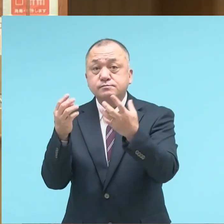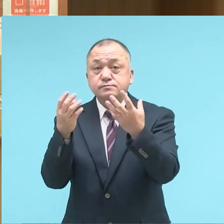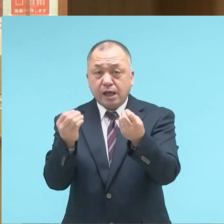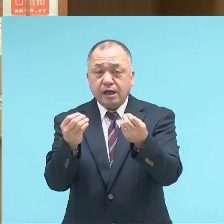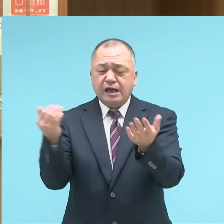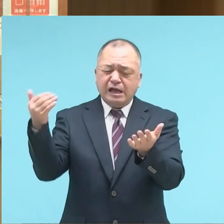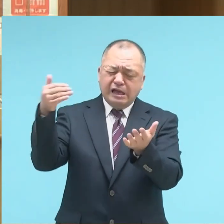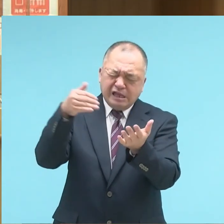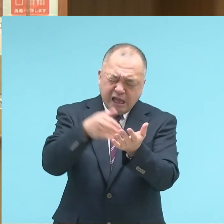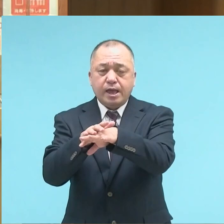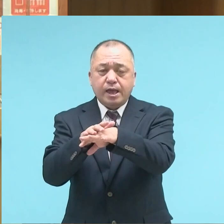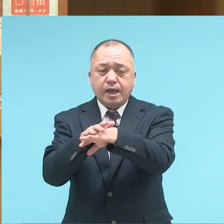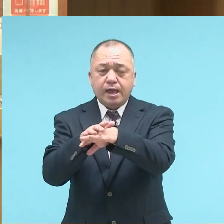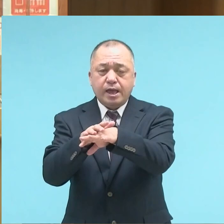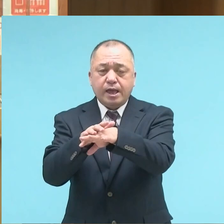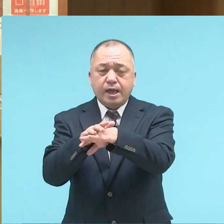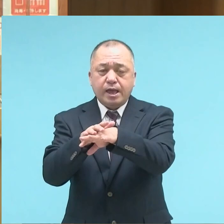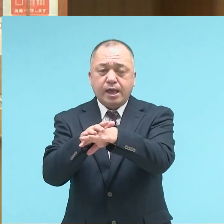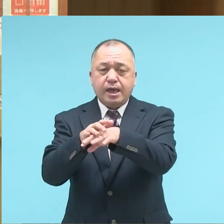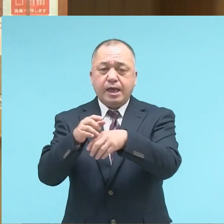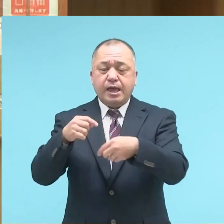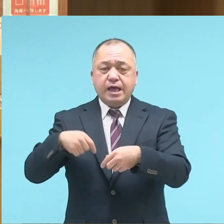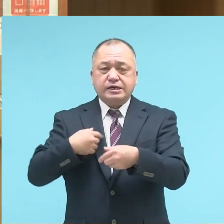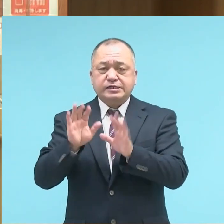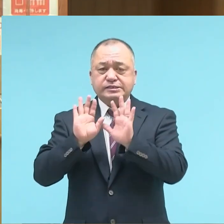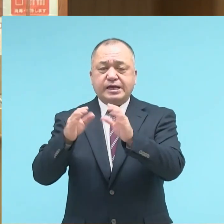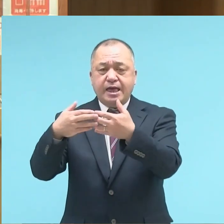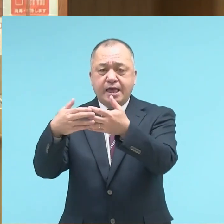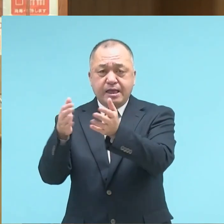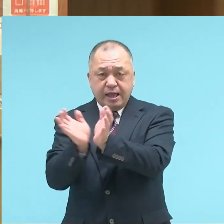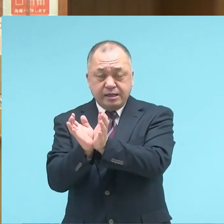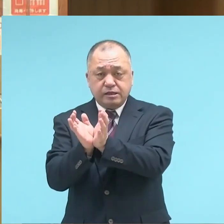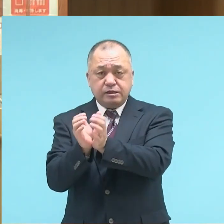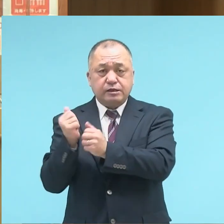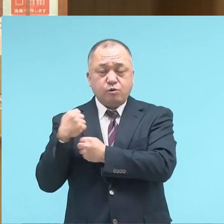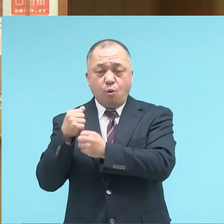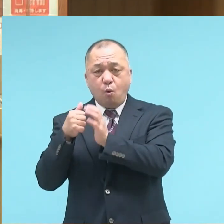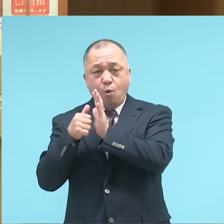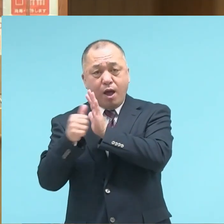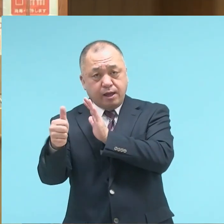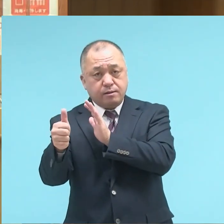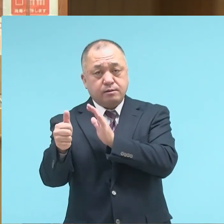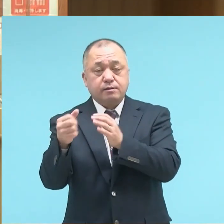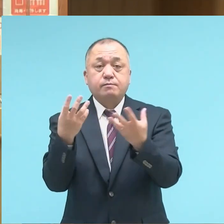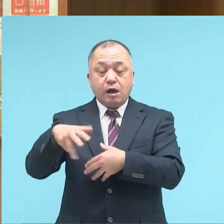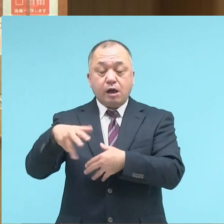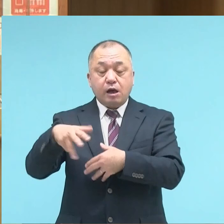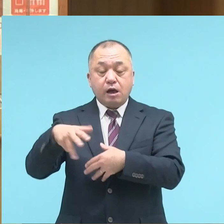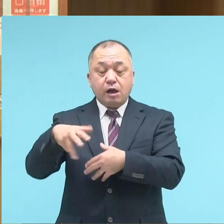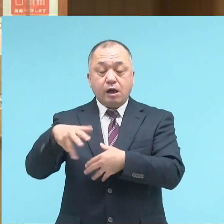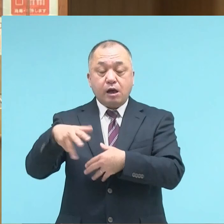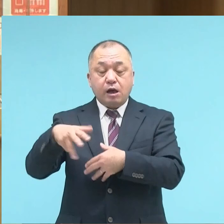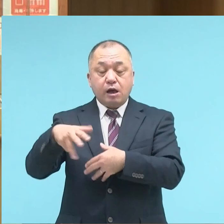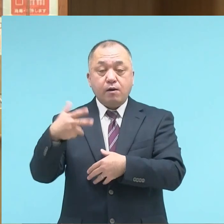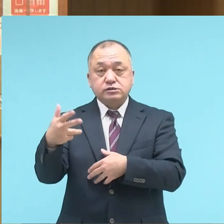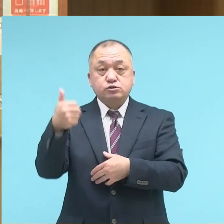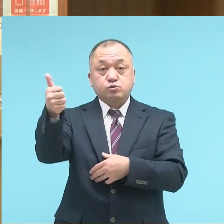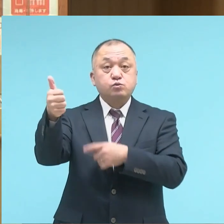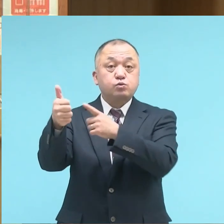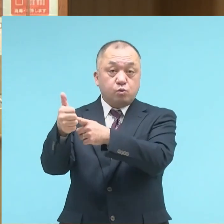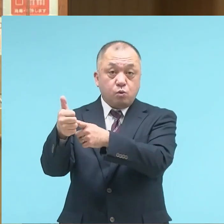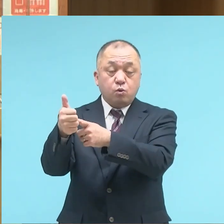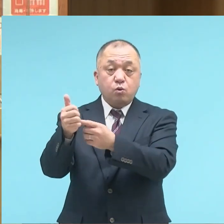砦としての自衛隊の派遣ということでありますので、そういった意味では旭川市長とですね、